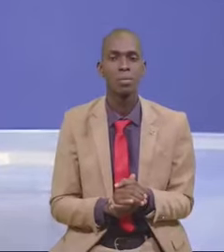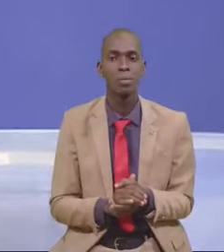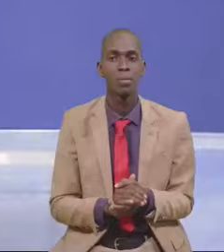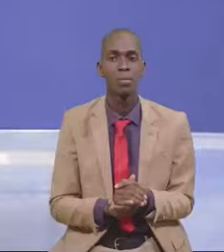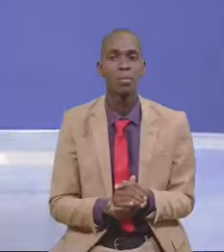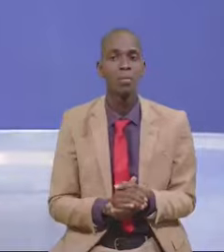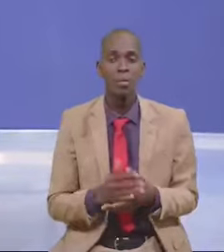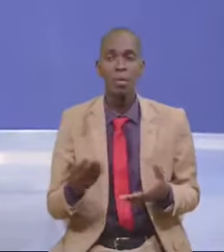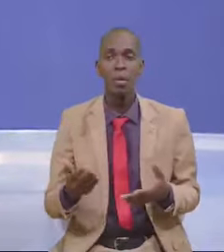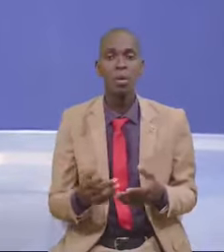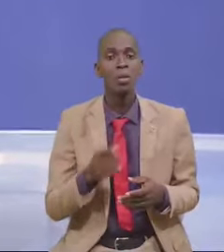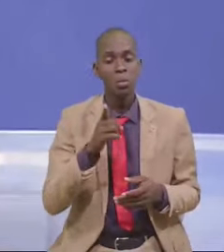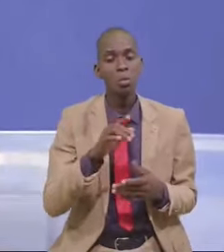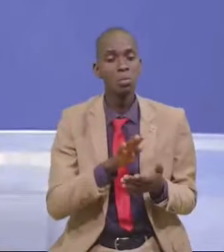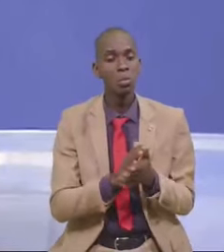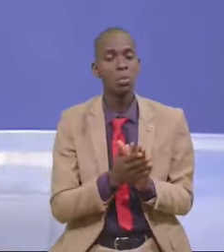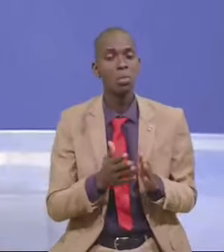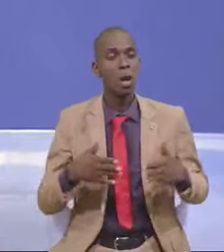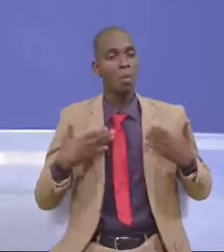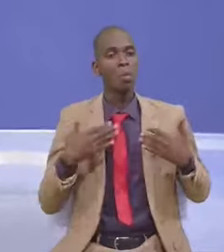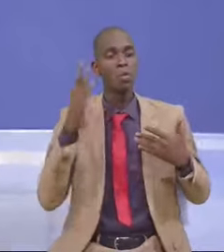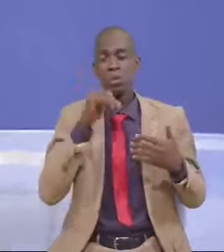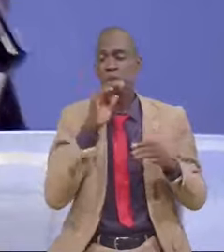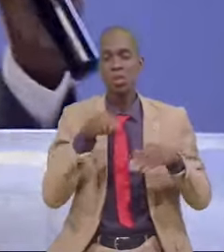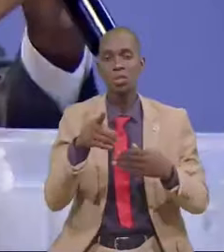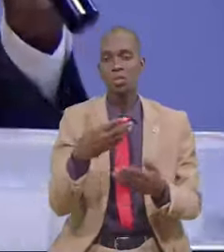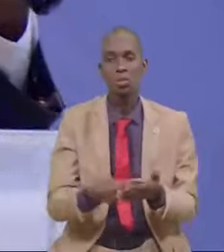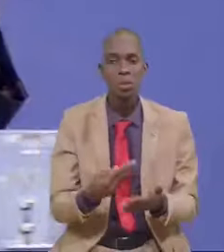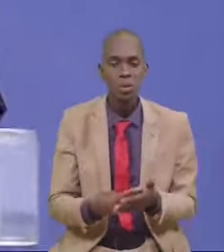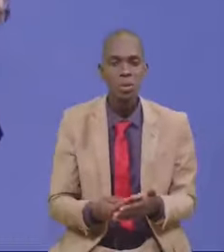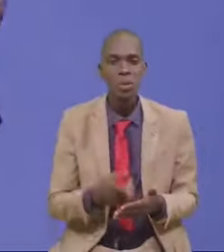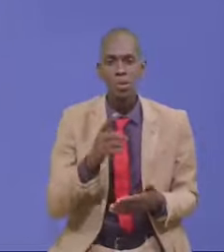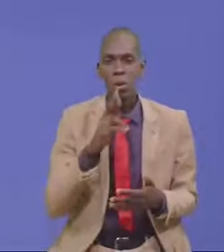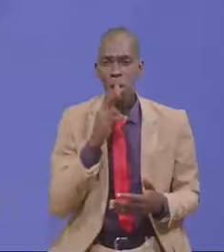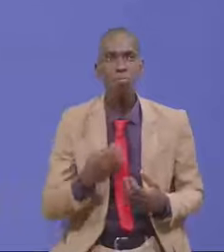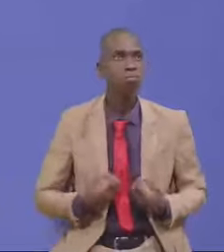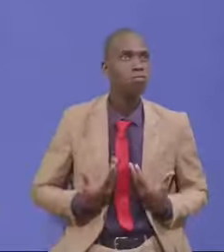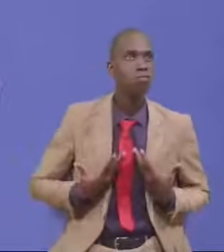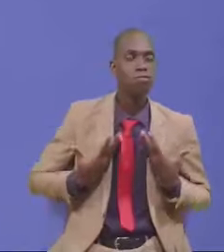Être heureux ne vous donne pas l'argent. Être excité ne vous donne pas l'argent.